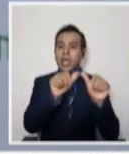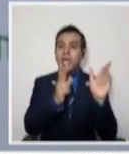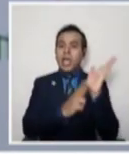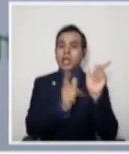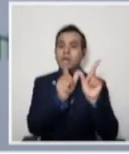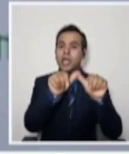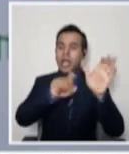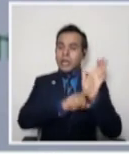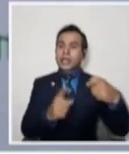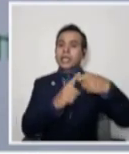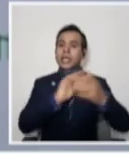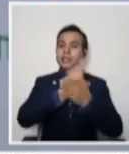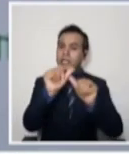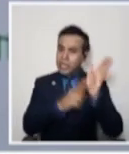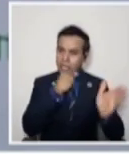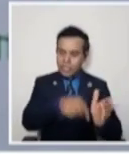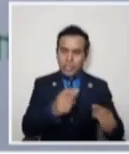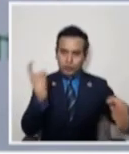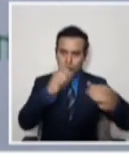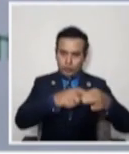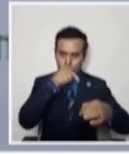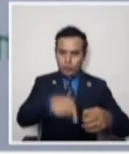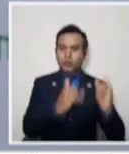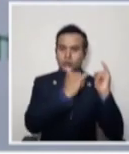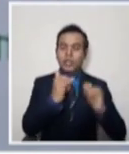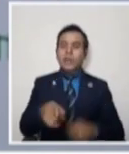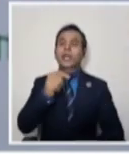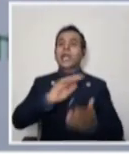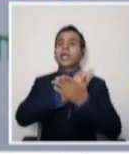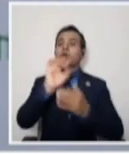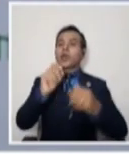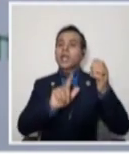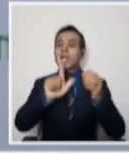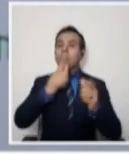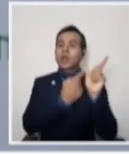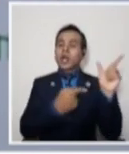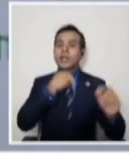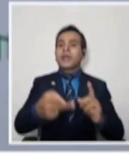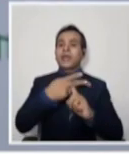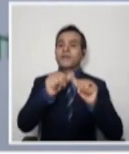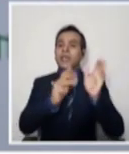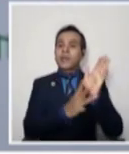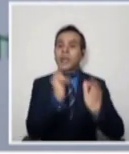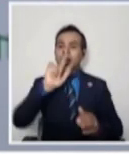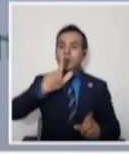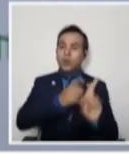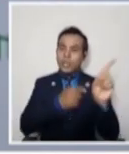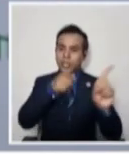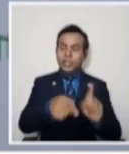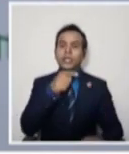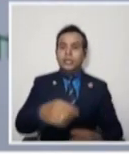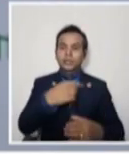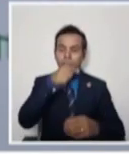হাসপাতাল, সেখানেও আমাদের কোভিড হাসপাতাল হিসেবে আইসোলেশন শয্যা তৈরি হবে। আমাদের এখন পর্যন্ত